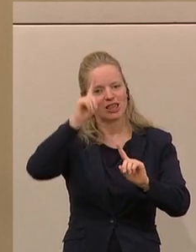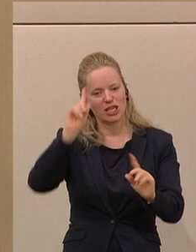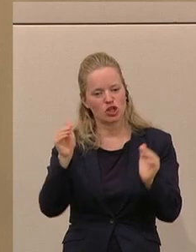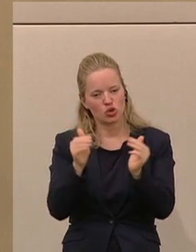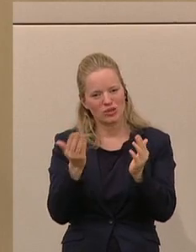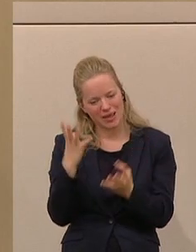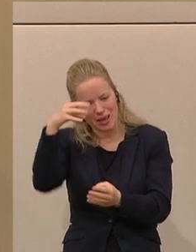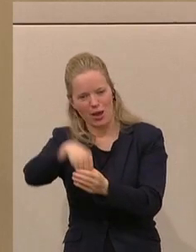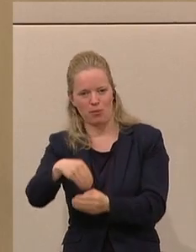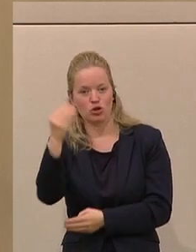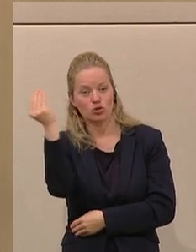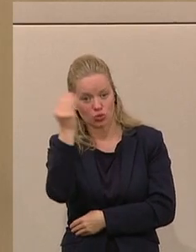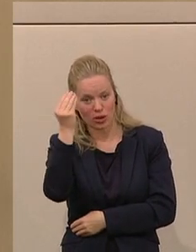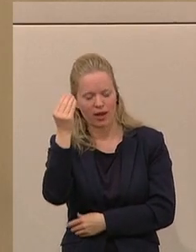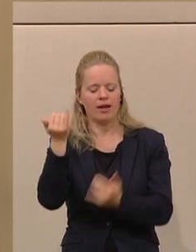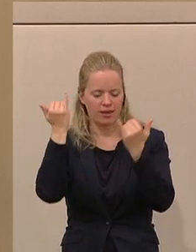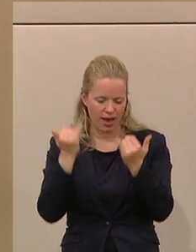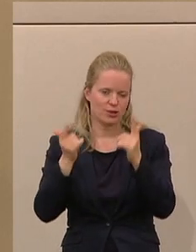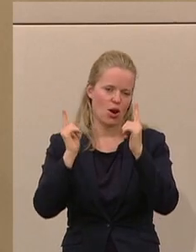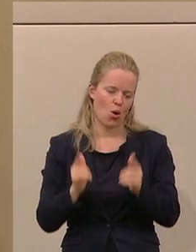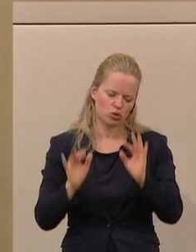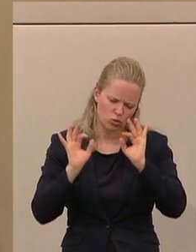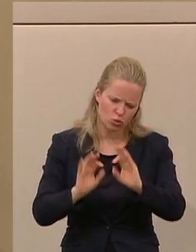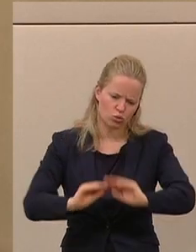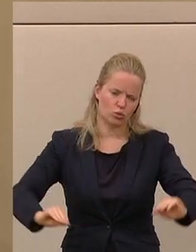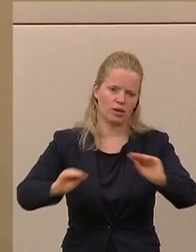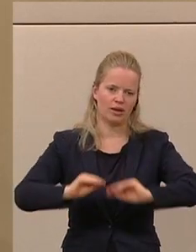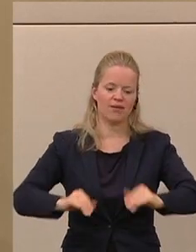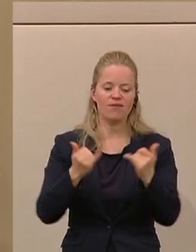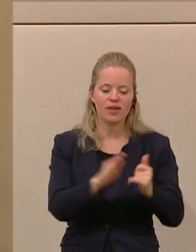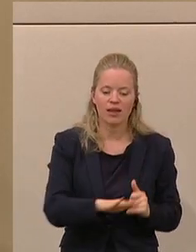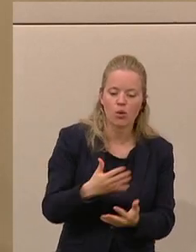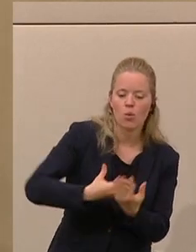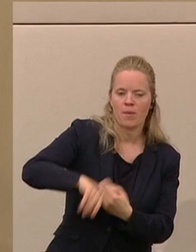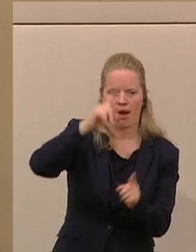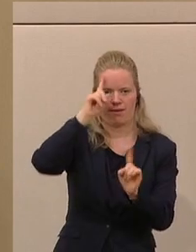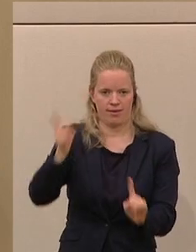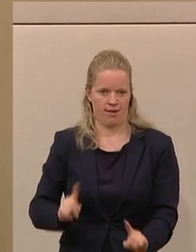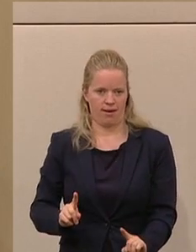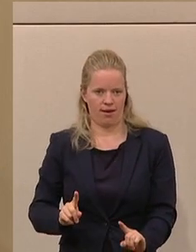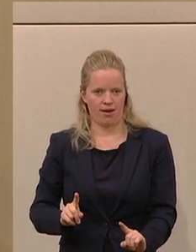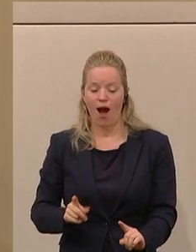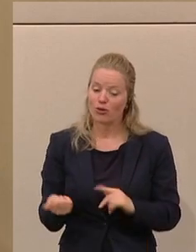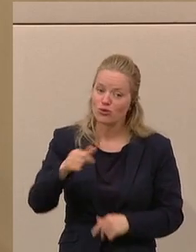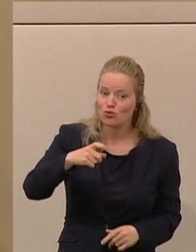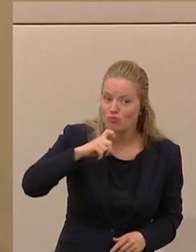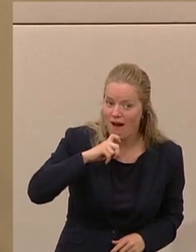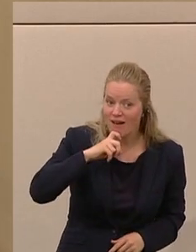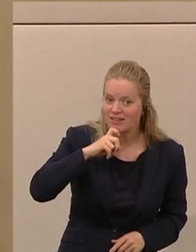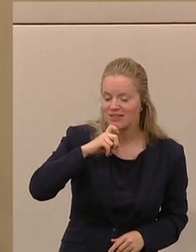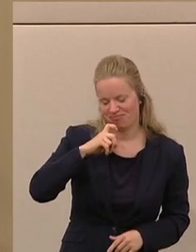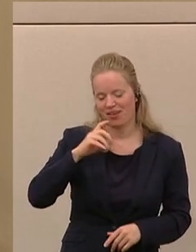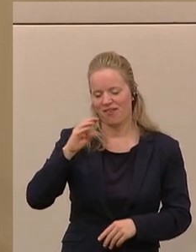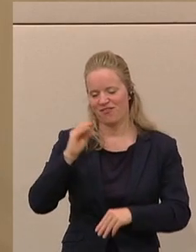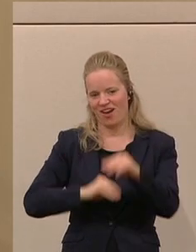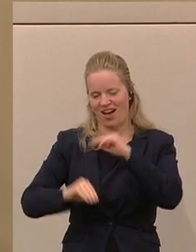Kindern einen nachhaltigen und verantwortungsvollen Umgang mit Tieren. Dass das Ganze auch noch Spaß bringt, macht den